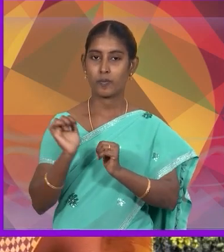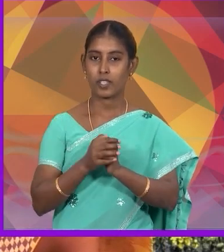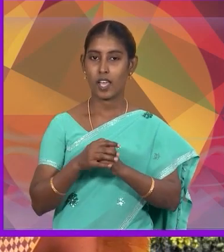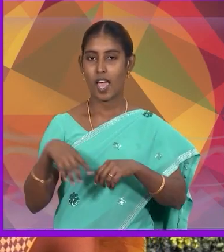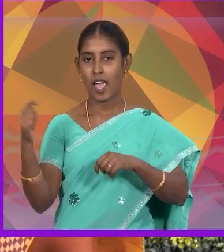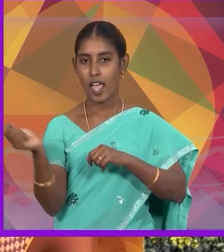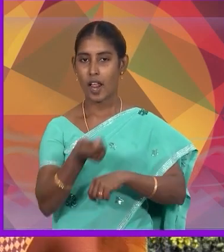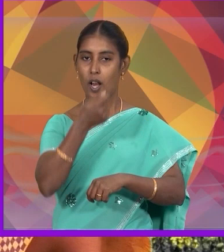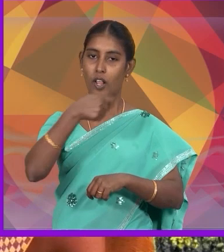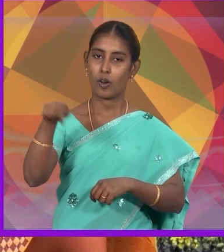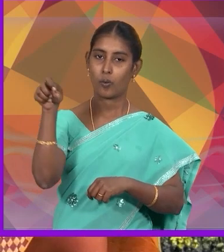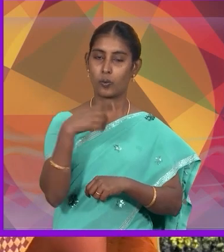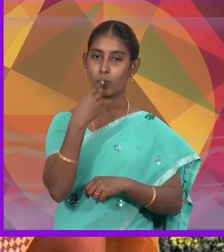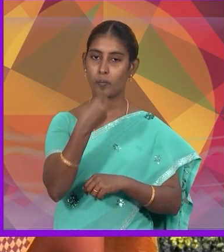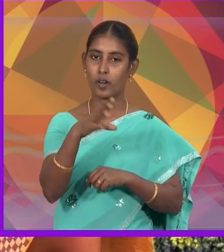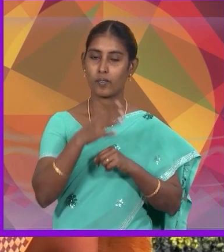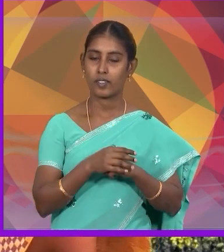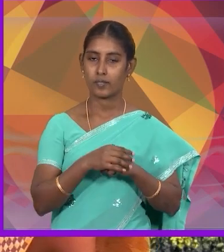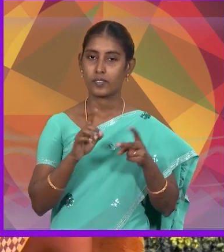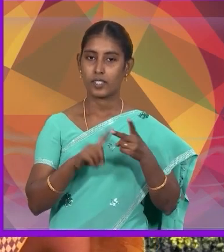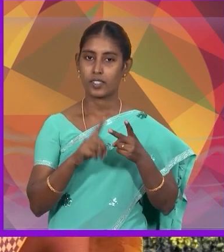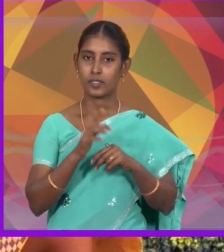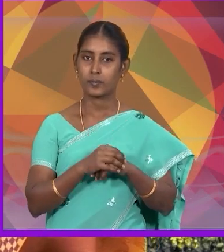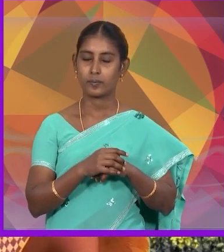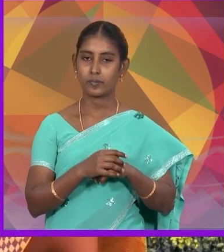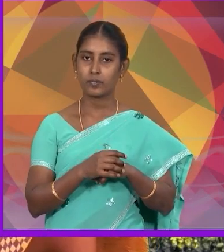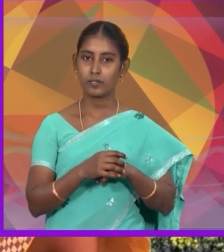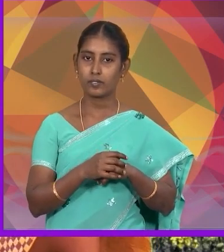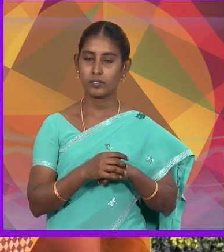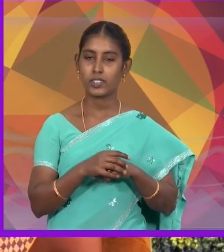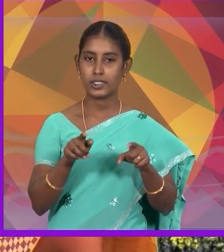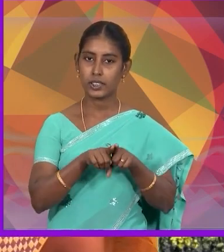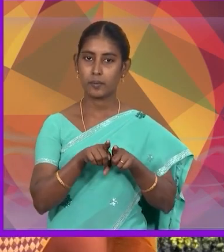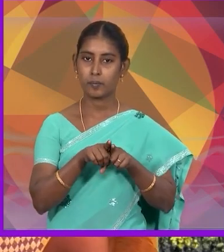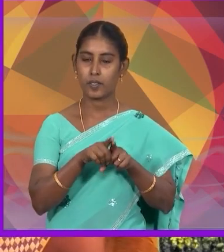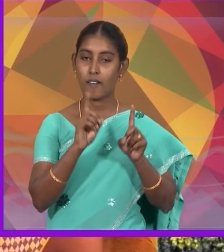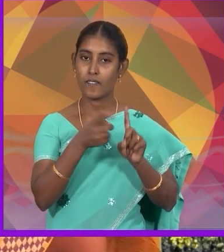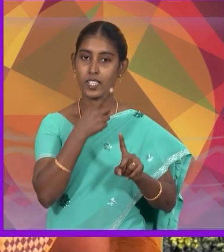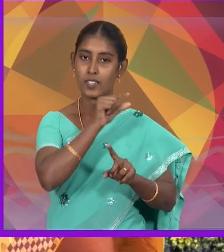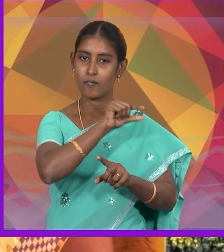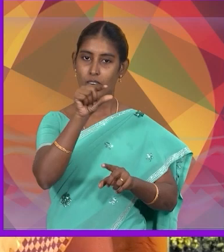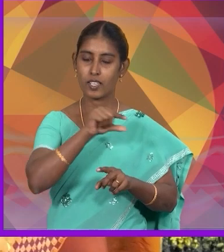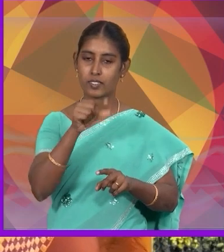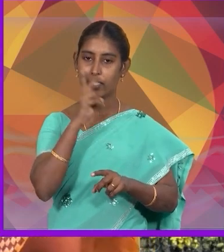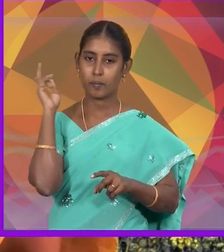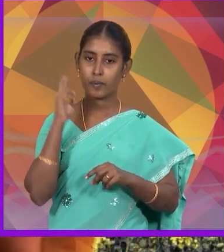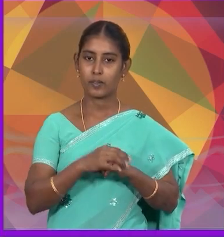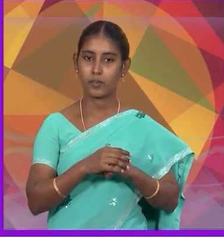இல்லங்கடி ஏழையிலோ அது பின்பாட்டு பாடுவாங்கன்னு சொல்லுவாங்க இல்லைங்களா, அந்த மாதிரி சொல்ற பாடலுங்க. முதல்ல வாசிக்கிறேன் கேளுங்க.